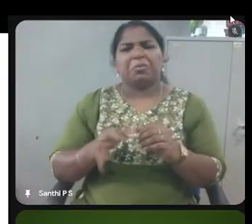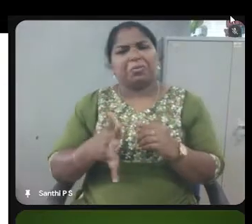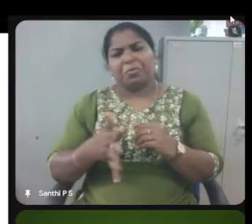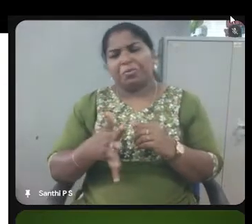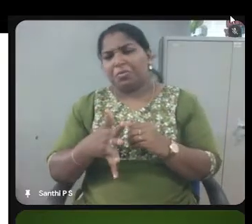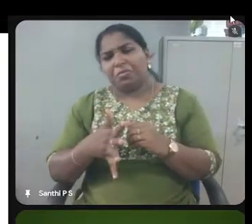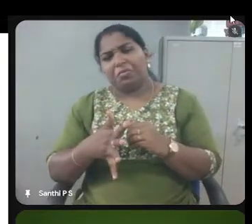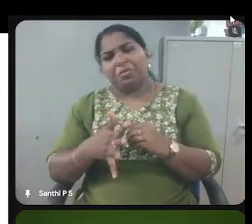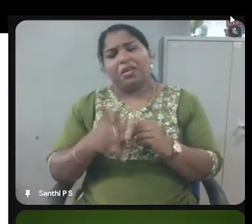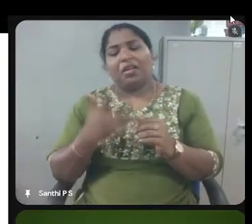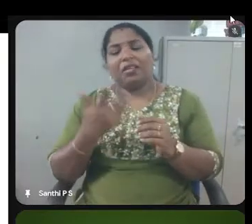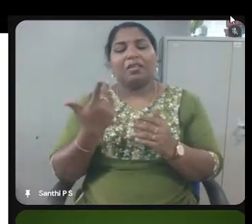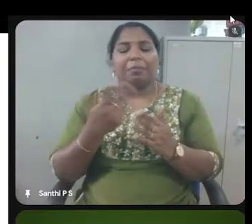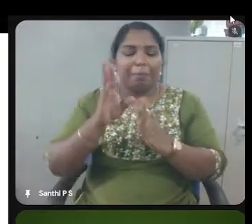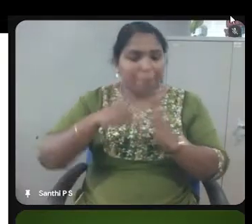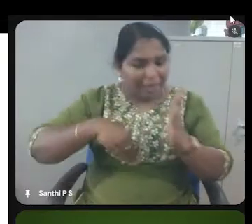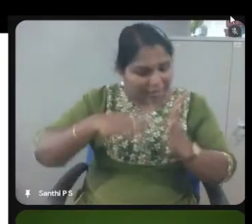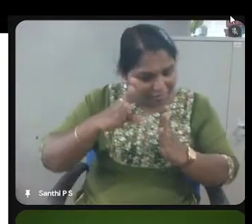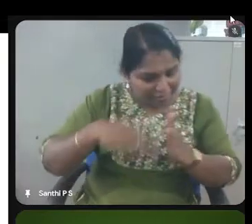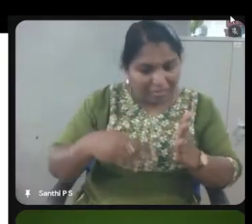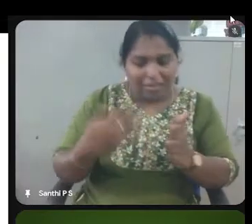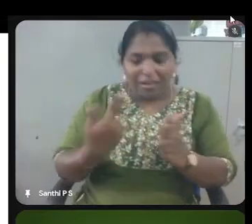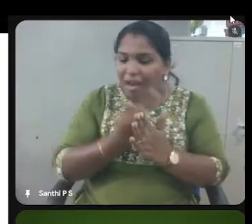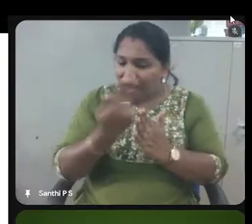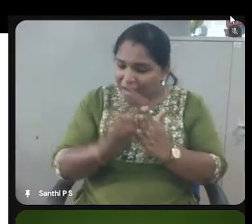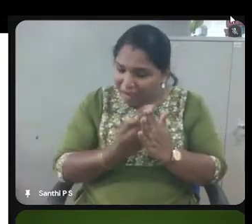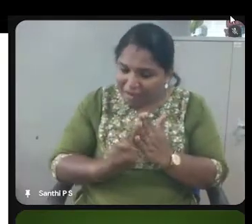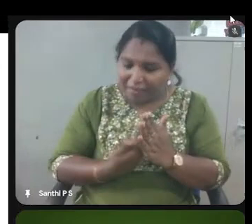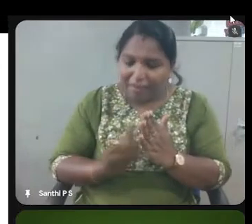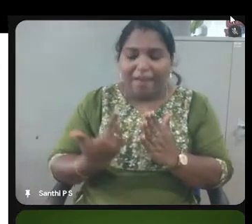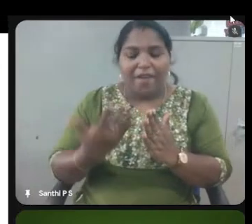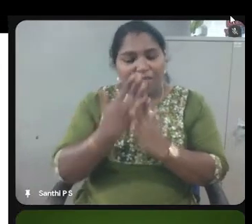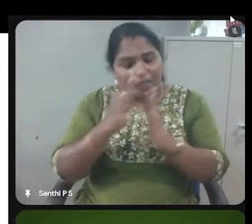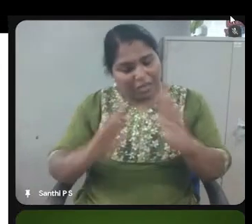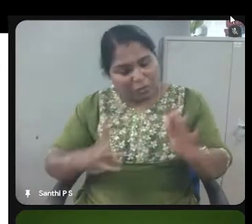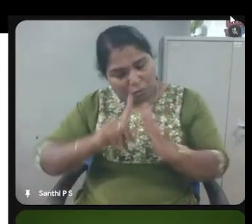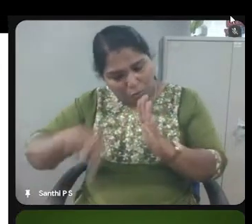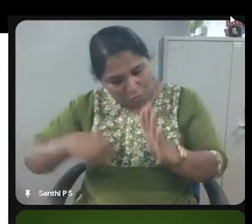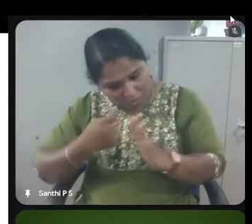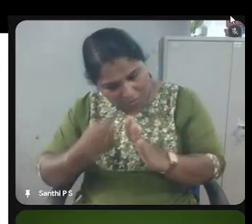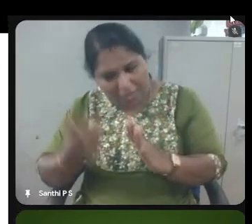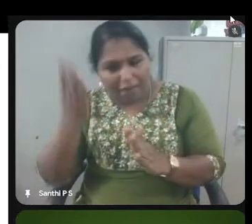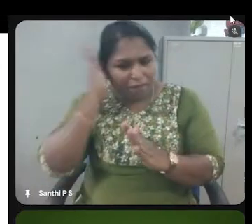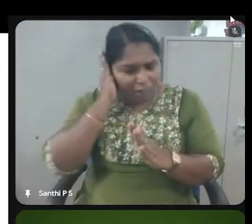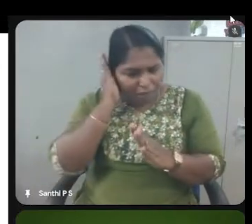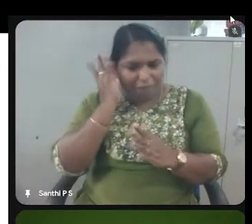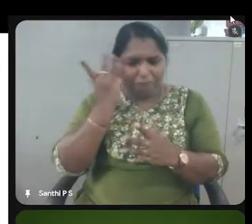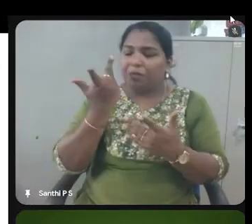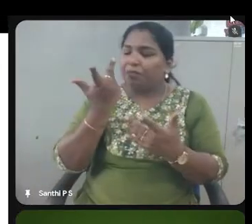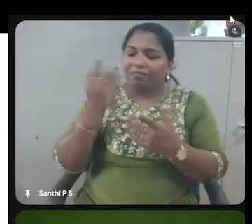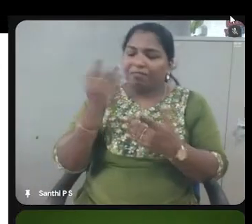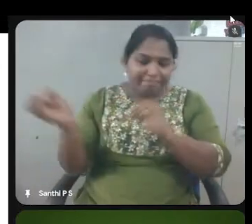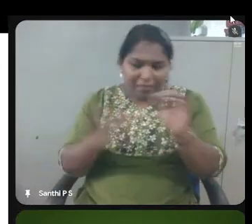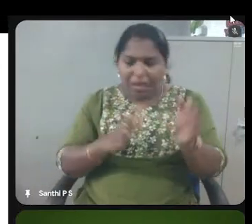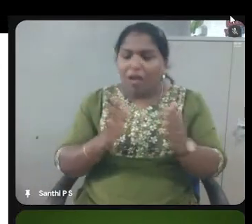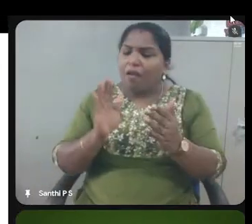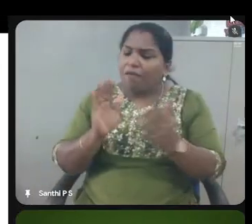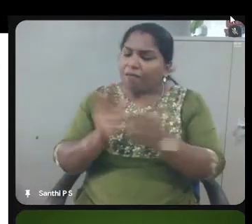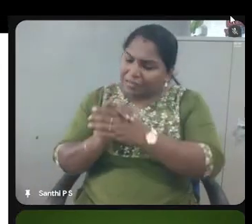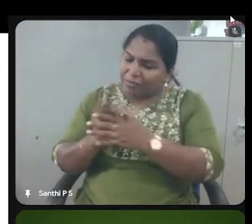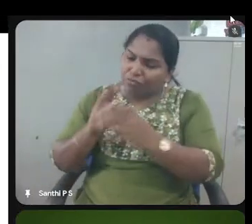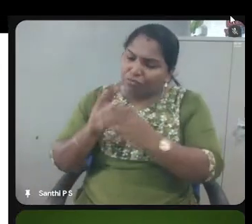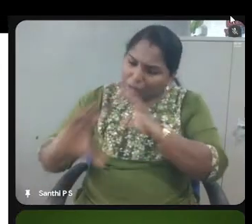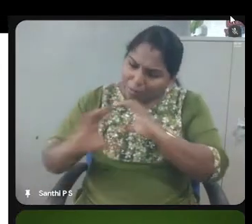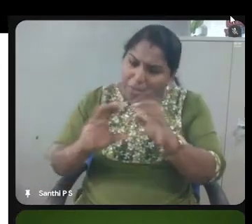അപ്പൊ അങ്ങനത്തെ കാര്യങ്ങൾ കൊണ്ടുവരാം, വീട്ടിൽ സഹായിക്കാം, ആൾക്കാരുമായിട്ട് ബന്ധപ്പെടാം. അങ്ങനത്തെ ഒരു സോഷ്യൽ ഇന്ററാക്ഷനോ അങ്ങനെയൊക്കെ വളരെ